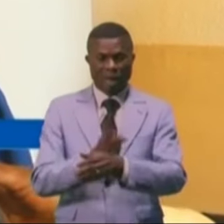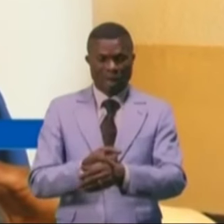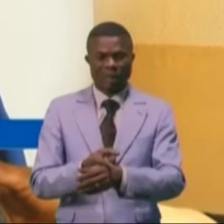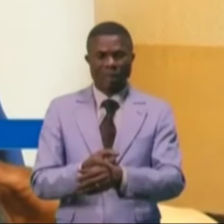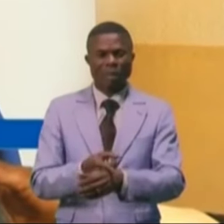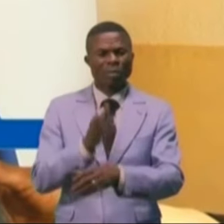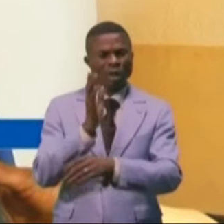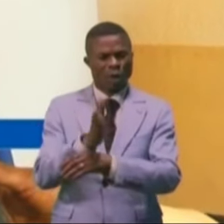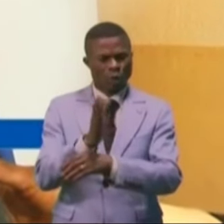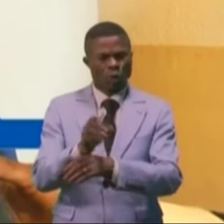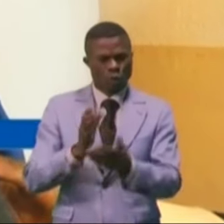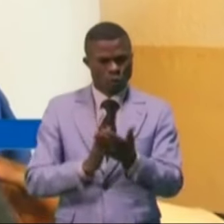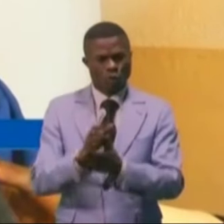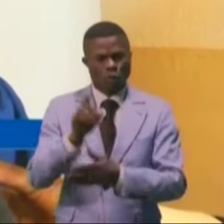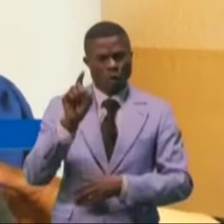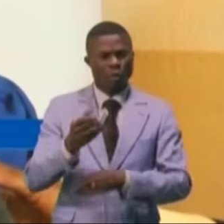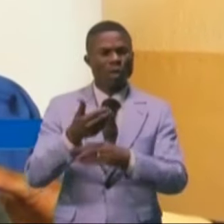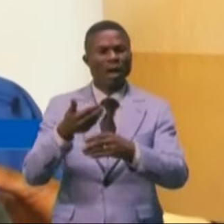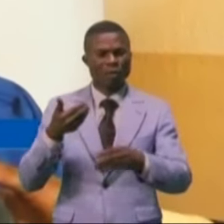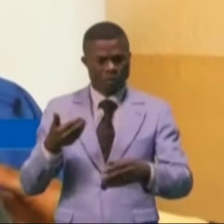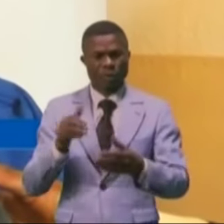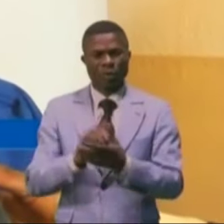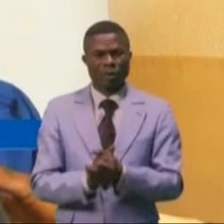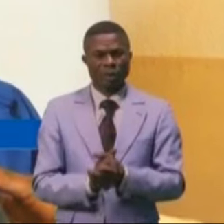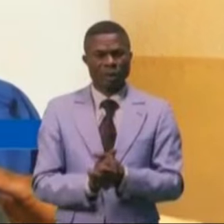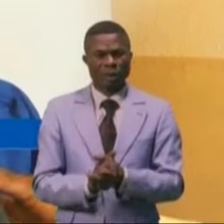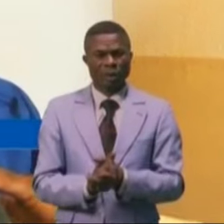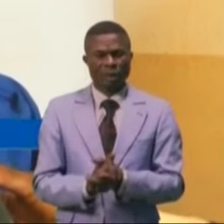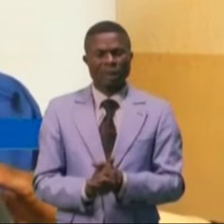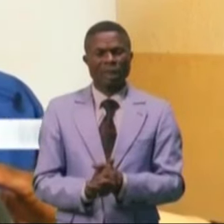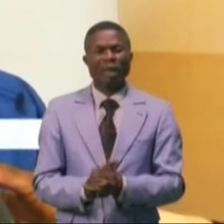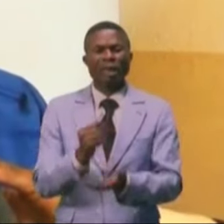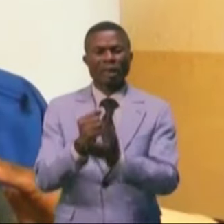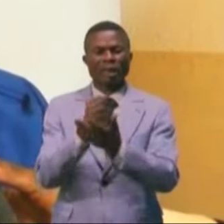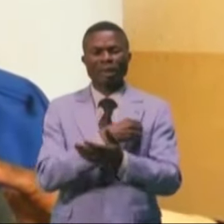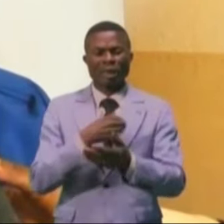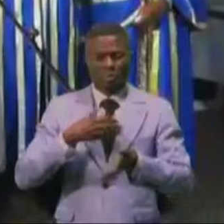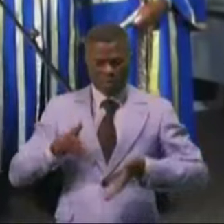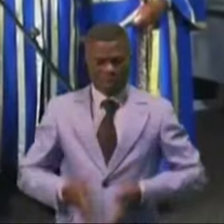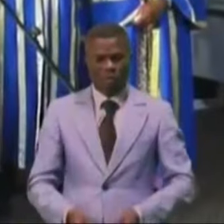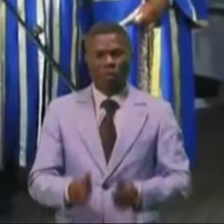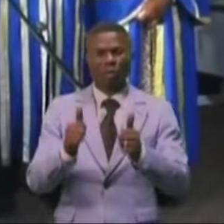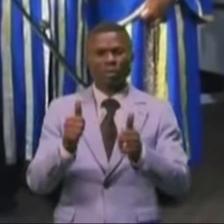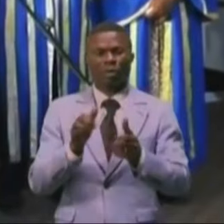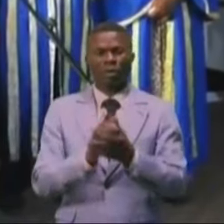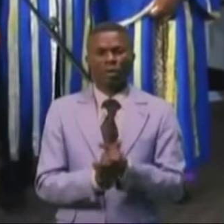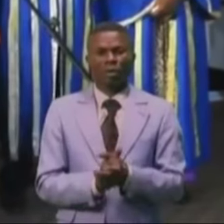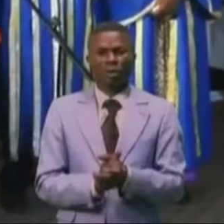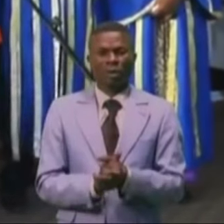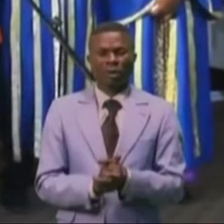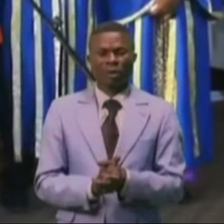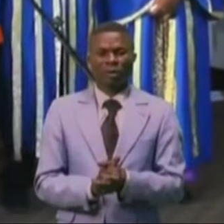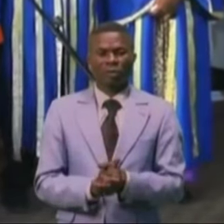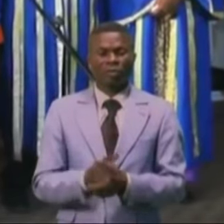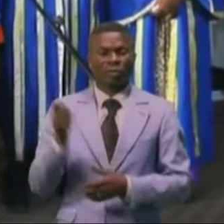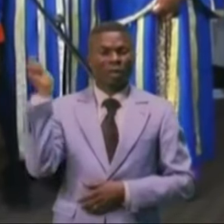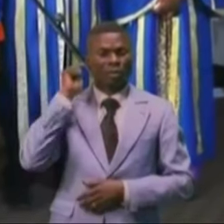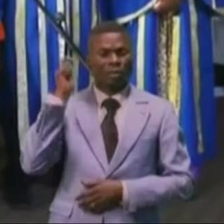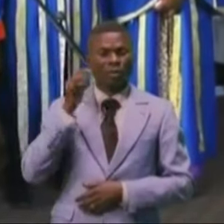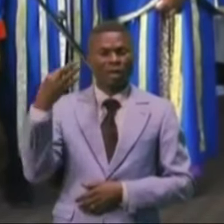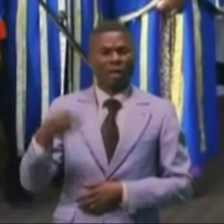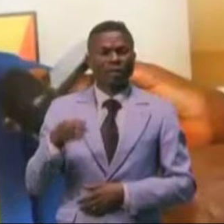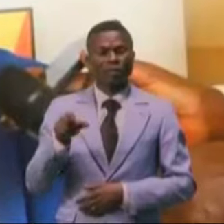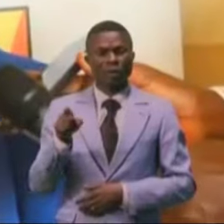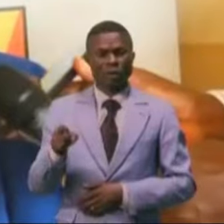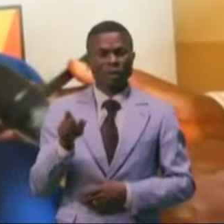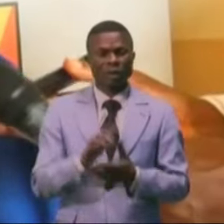et à dérouler très bien l'accouchement. On retient la thèse du professeur François Njibu